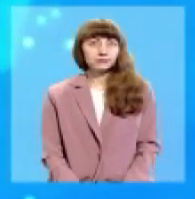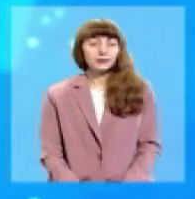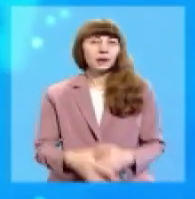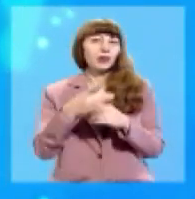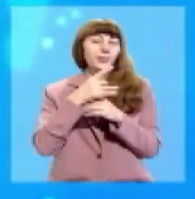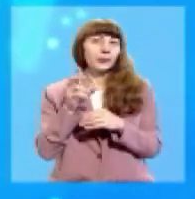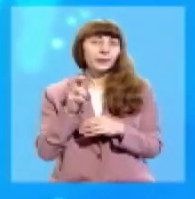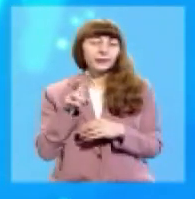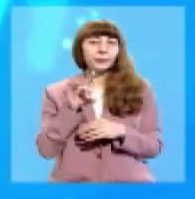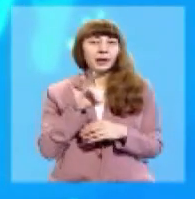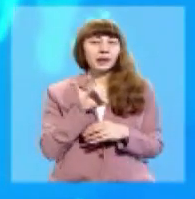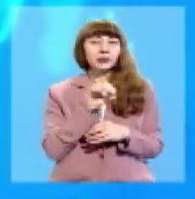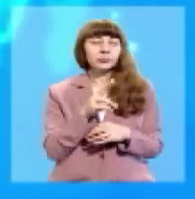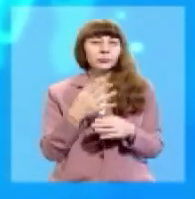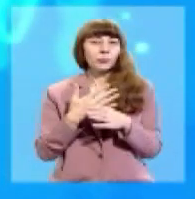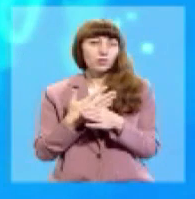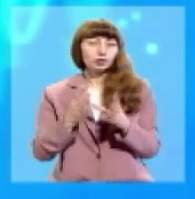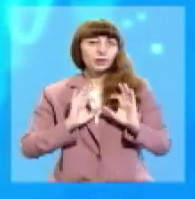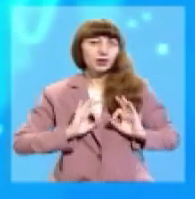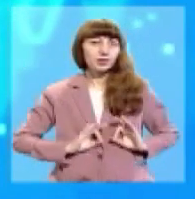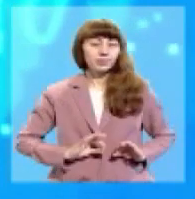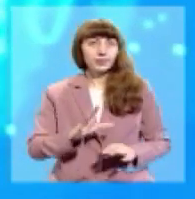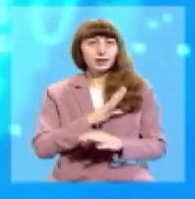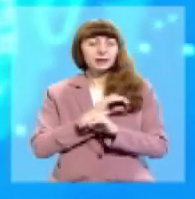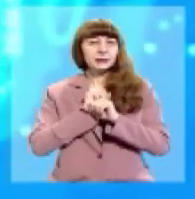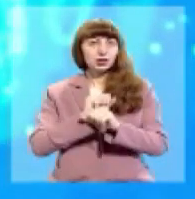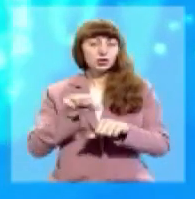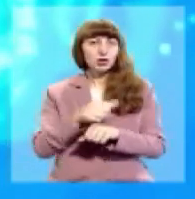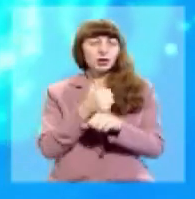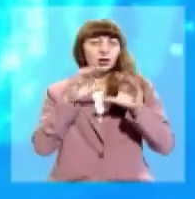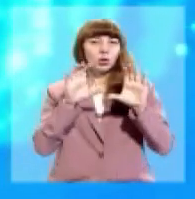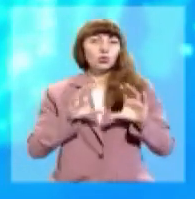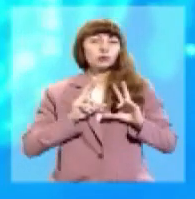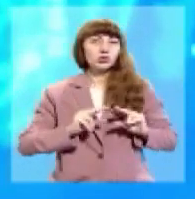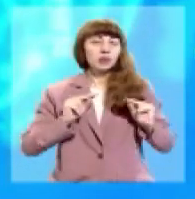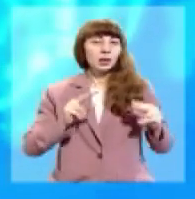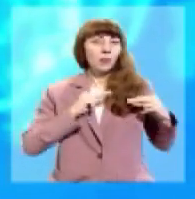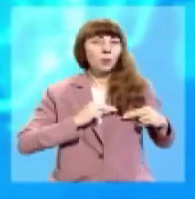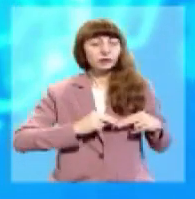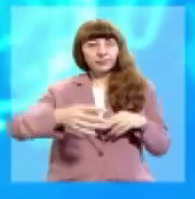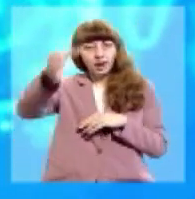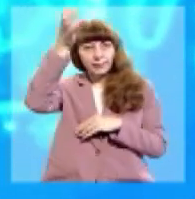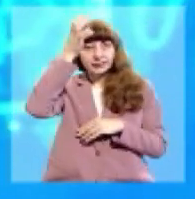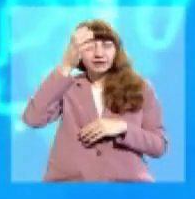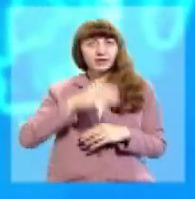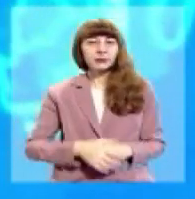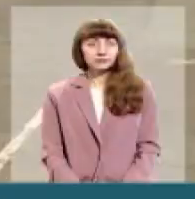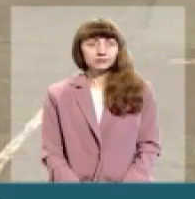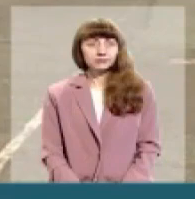Бейімбет Майлин ауданында прокуратураның көмегімен мұғалімдері мен білім беру қызметкерлерінің конституциялық құқықтары